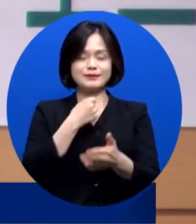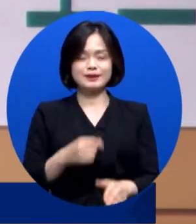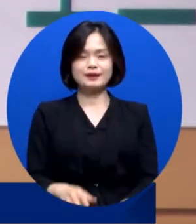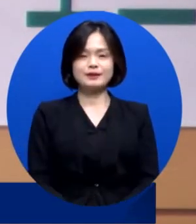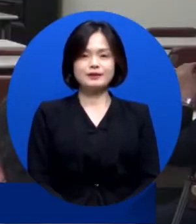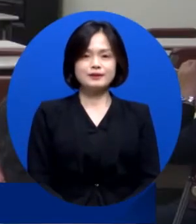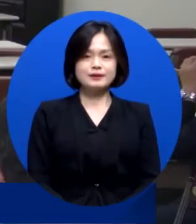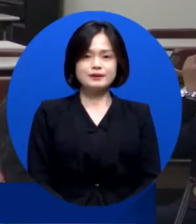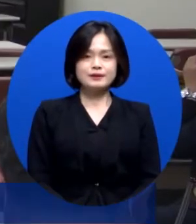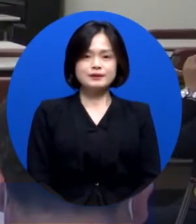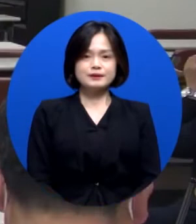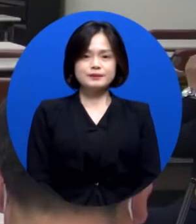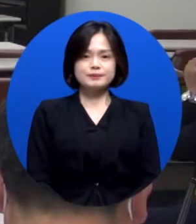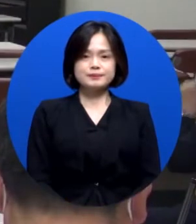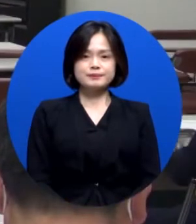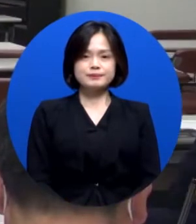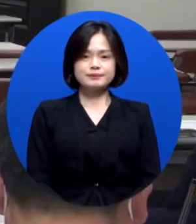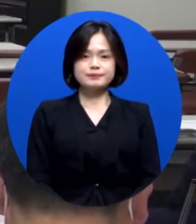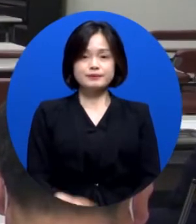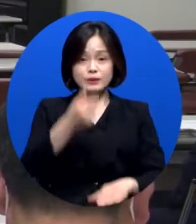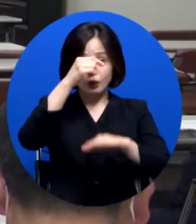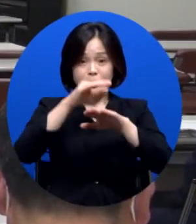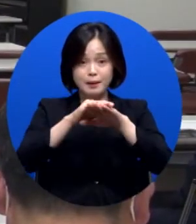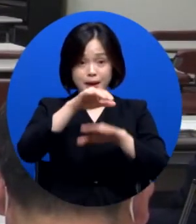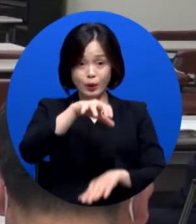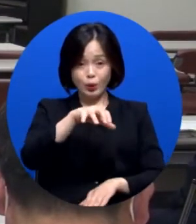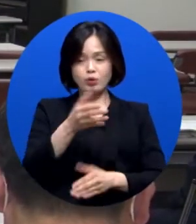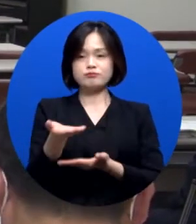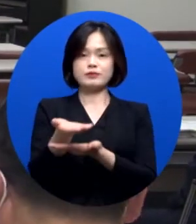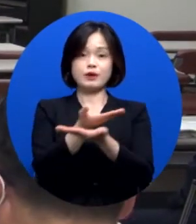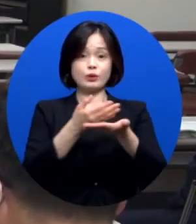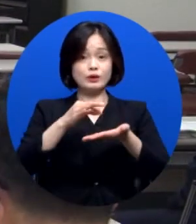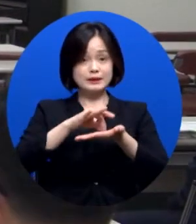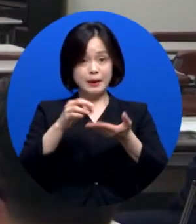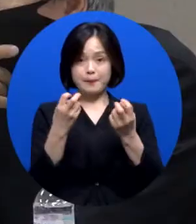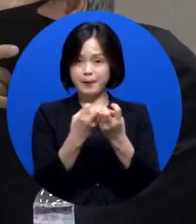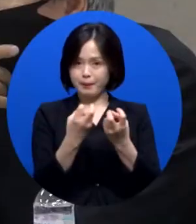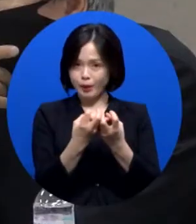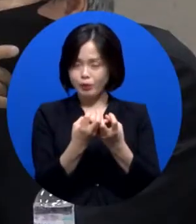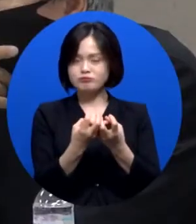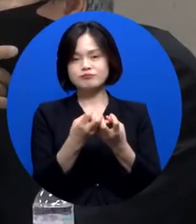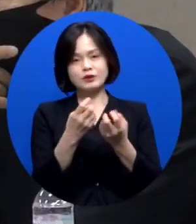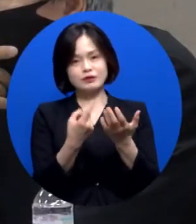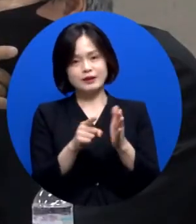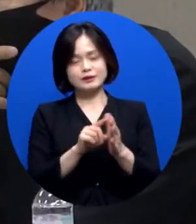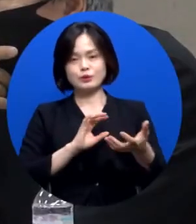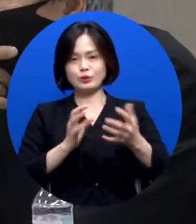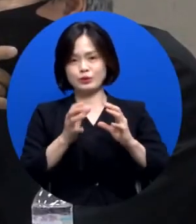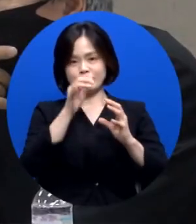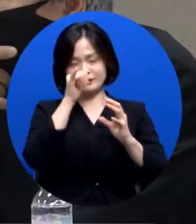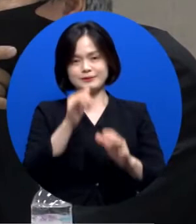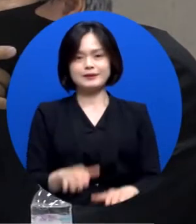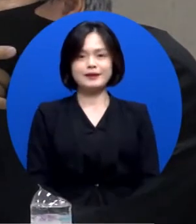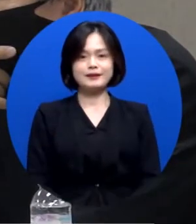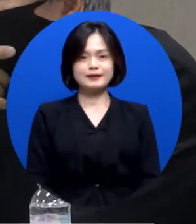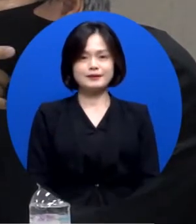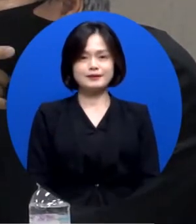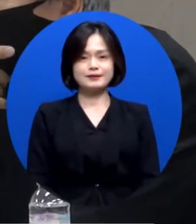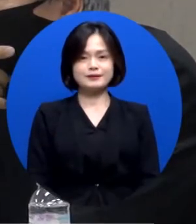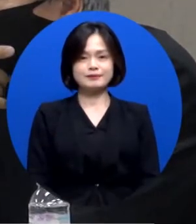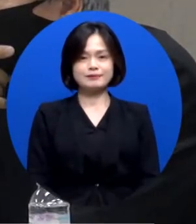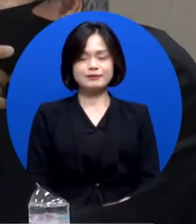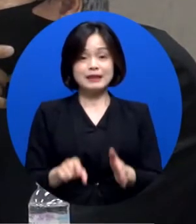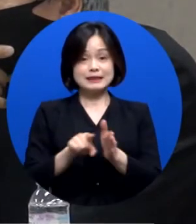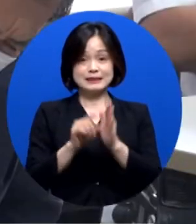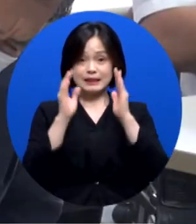필요는 있는 것 같습니다. 예배처소 공유제의 방향을 찾기 위한 토론도 이어졌습니다. 교회론과